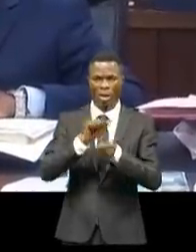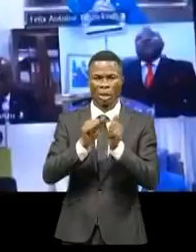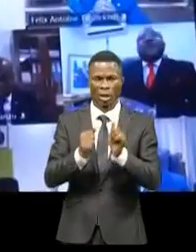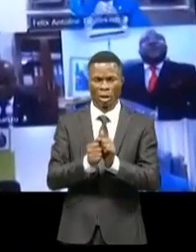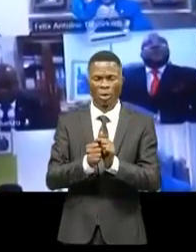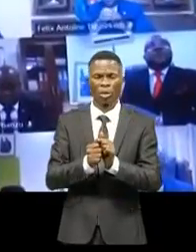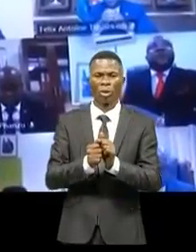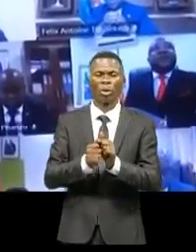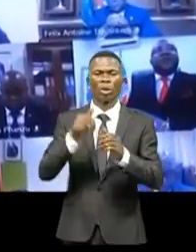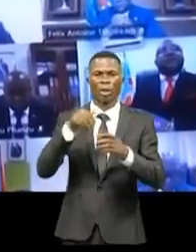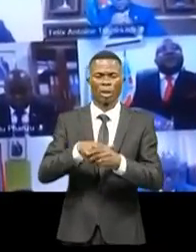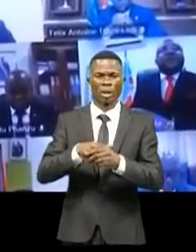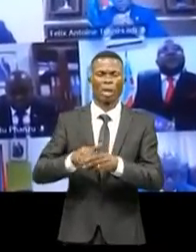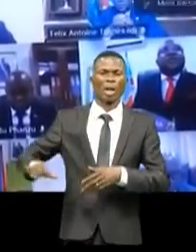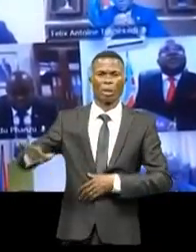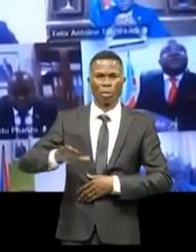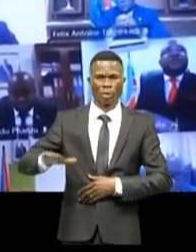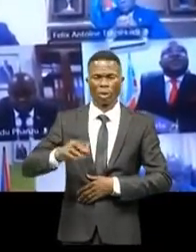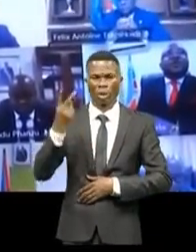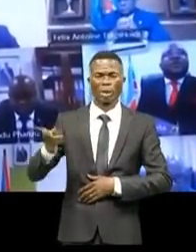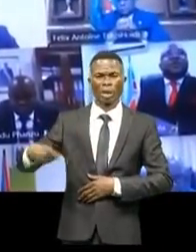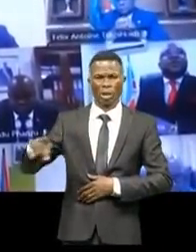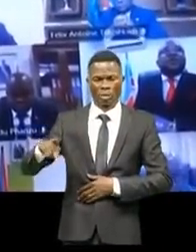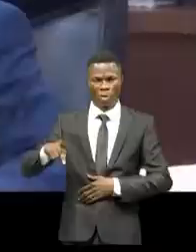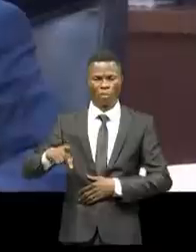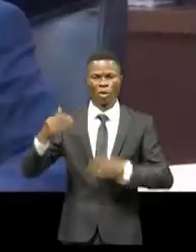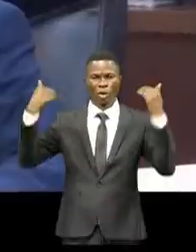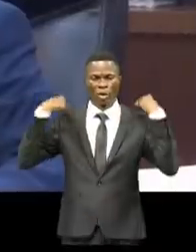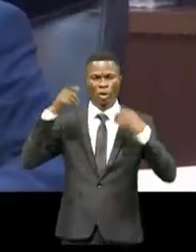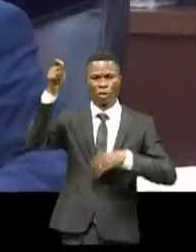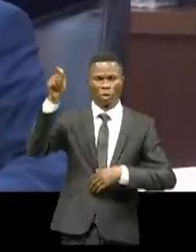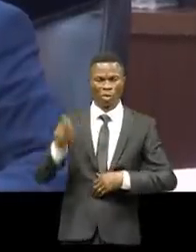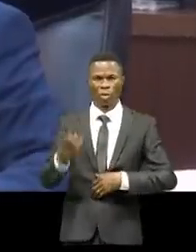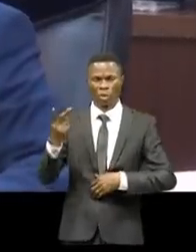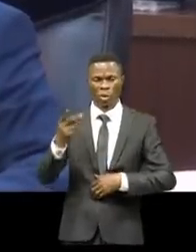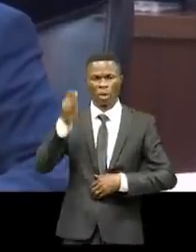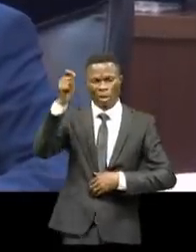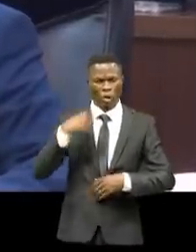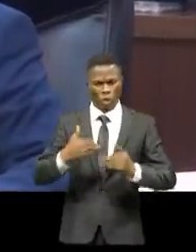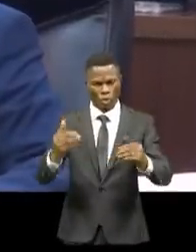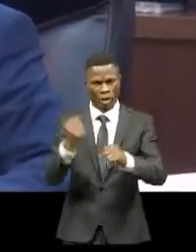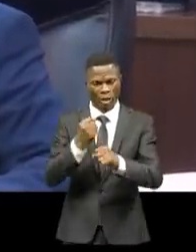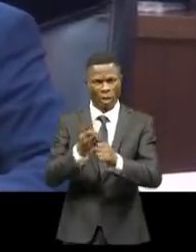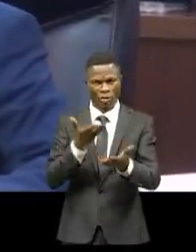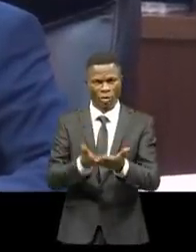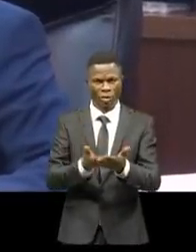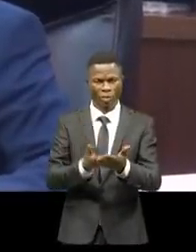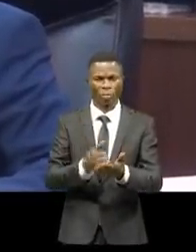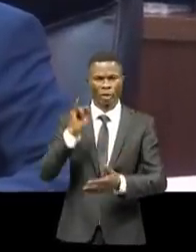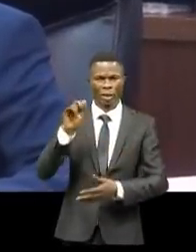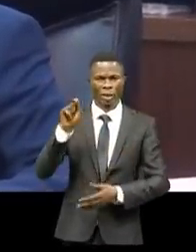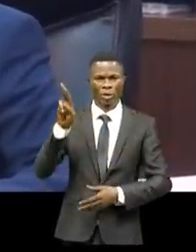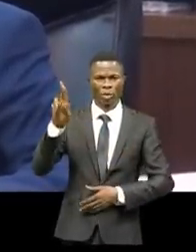la situation dans les États de 2 provinces sous état de siège où l'armée conduit des opérations. En